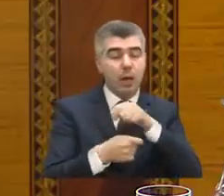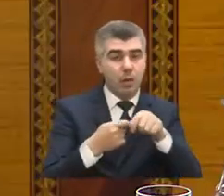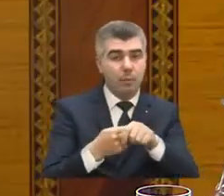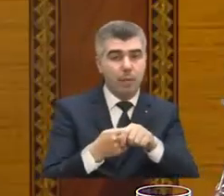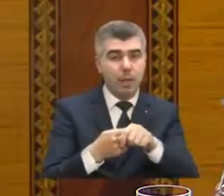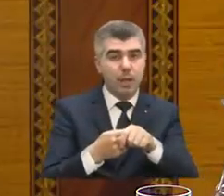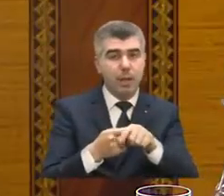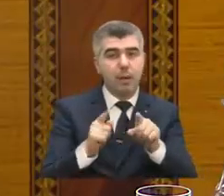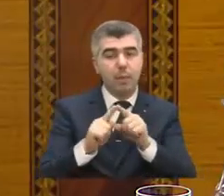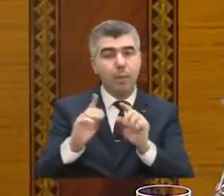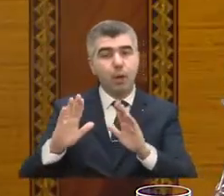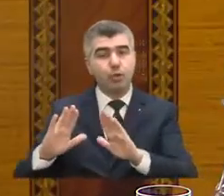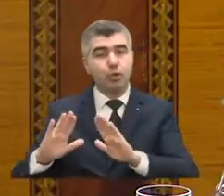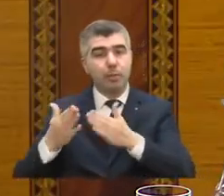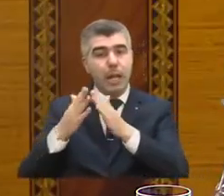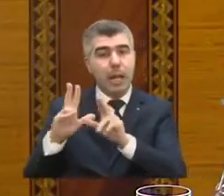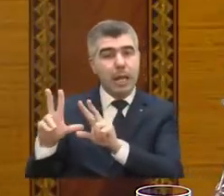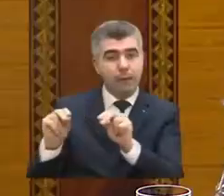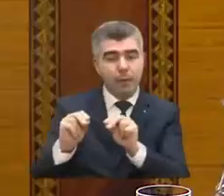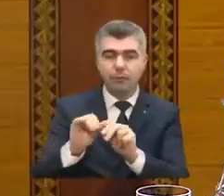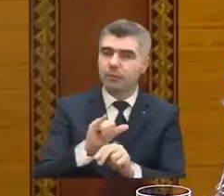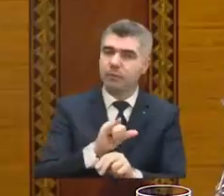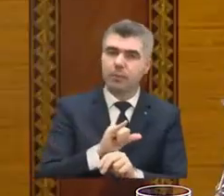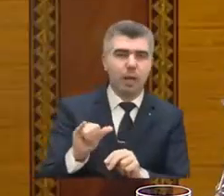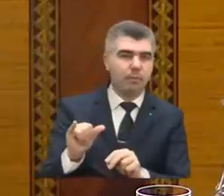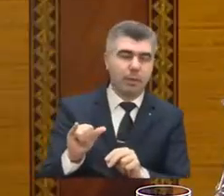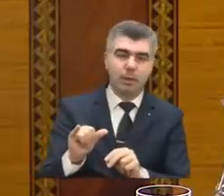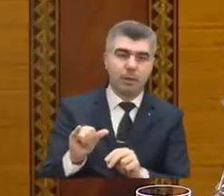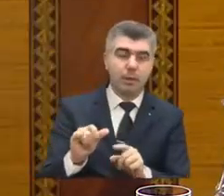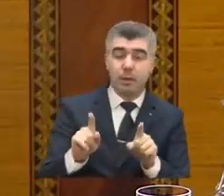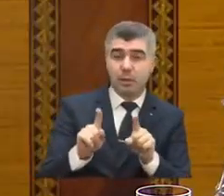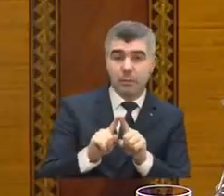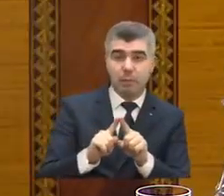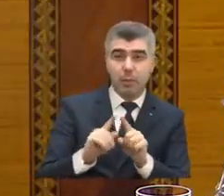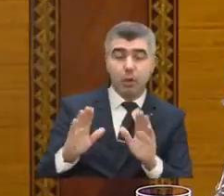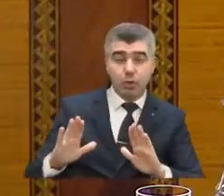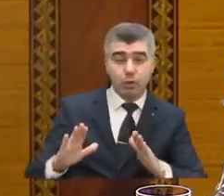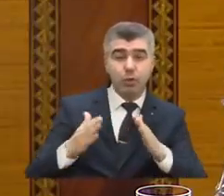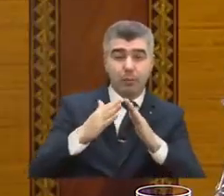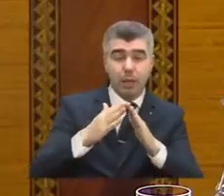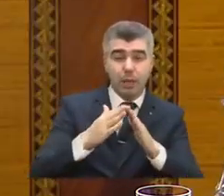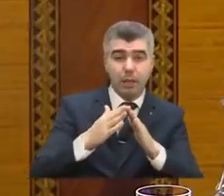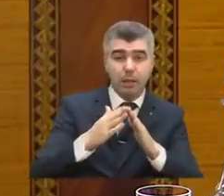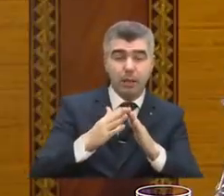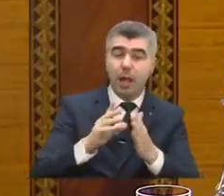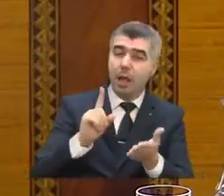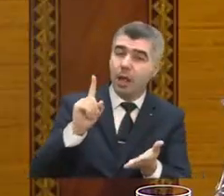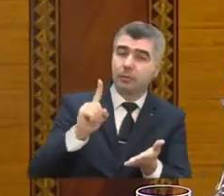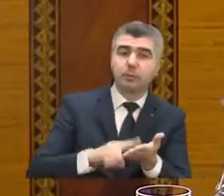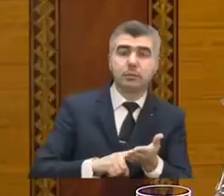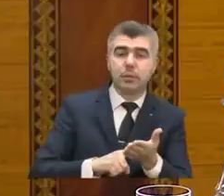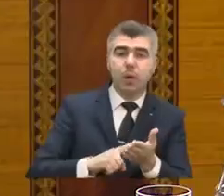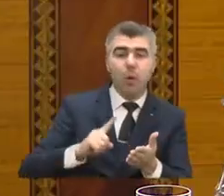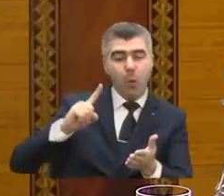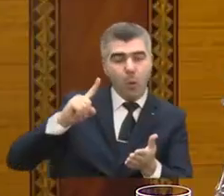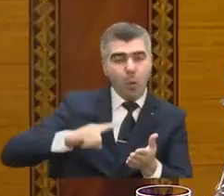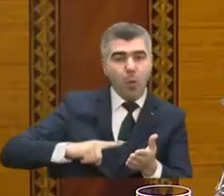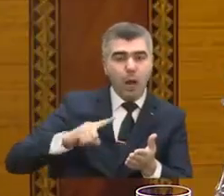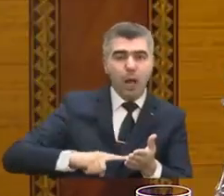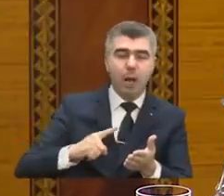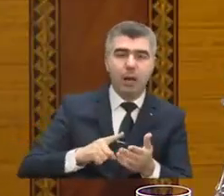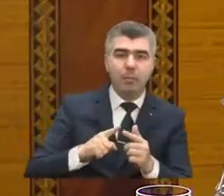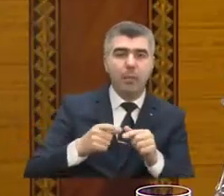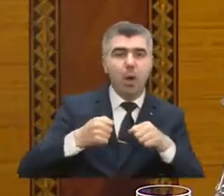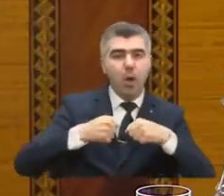هو العالم الجبلي، لأنه الدور اللي كيلعبوا هاد النقالة في العالم الجبلي راه أساسي يوميا دقيق، هما